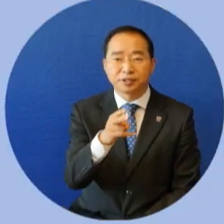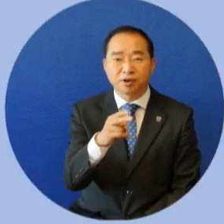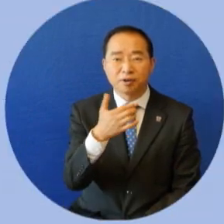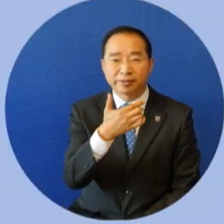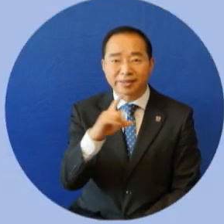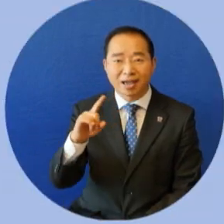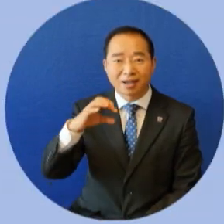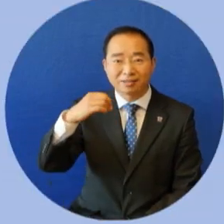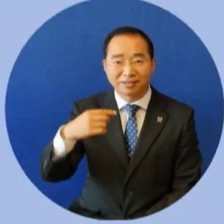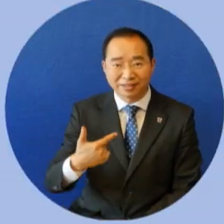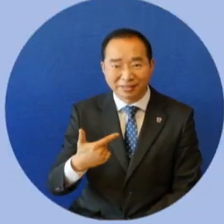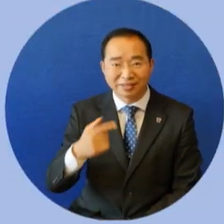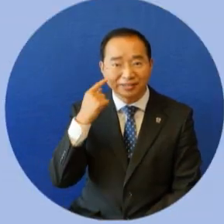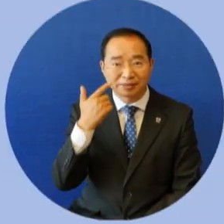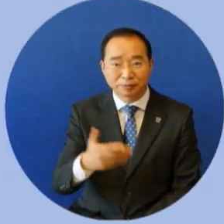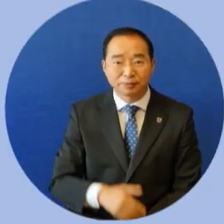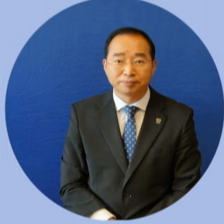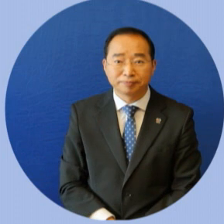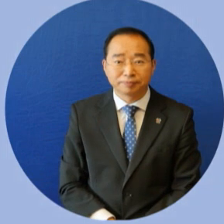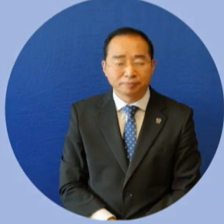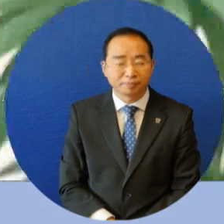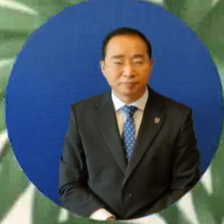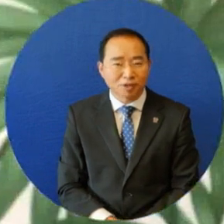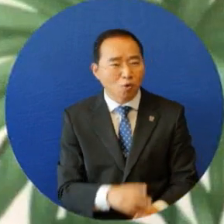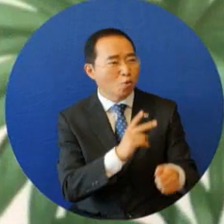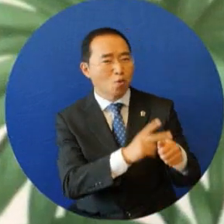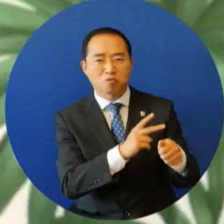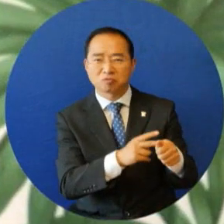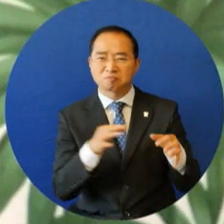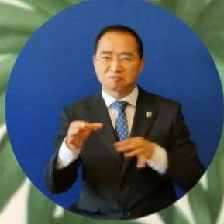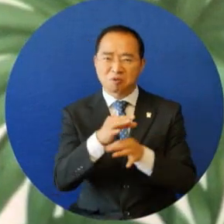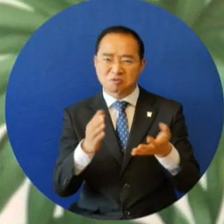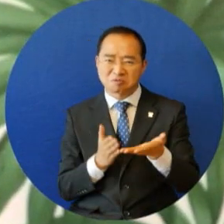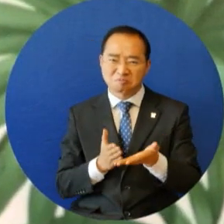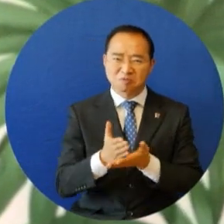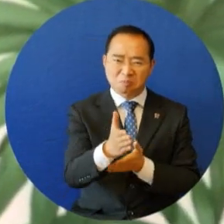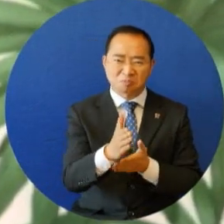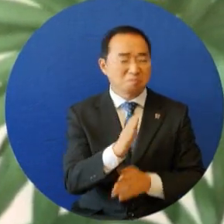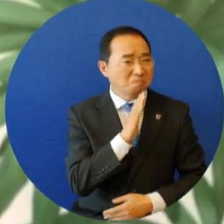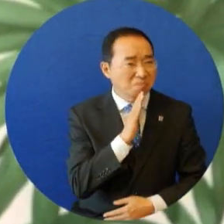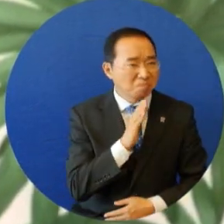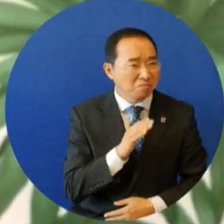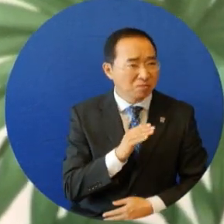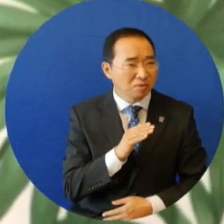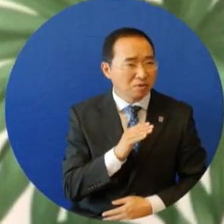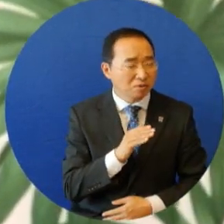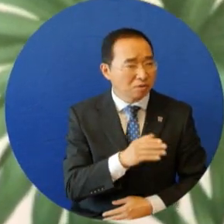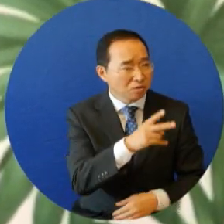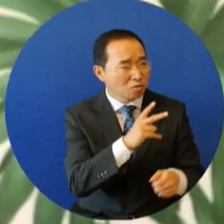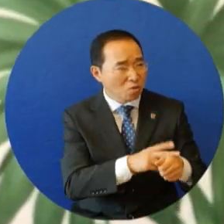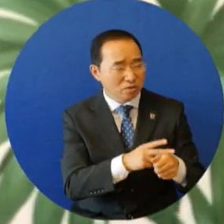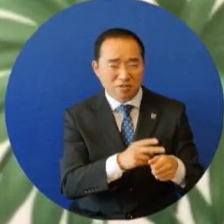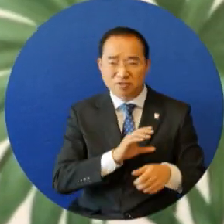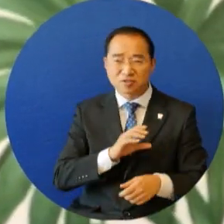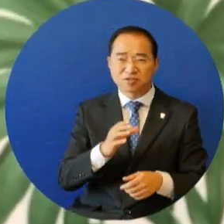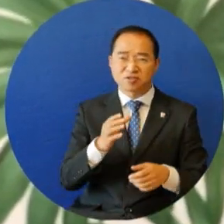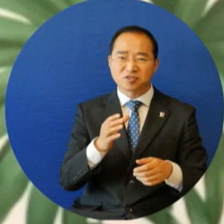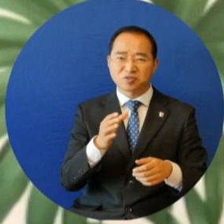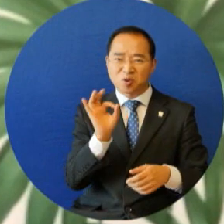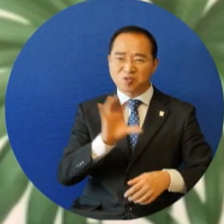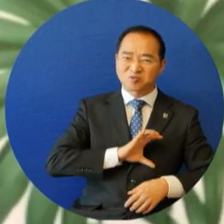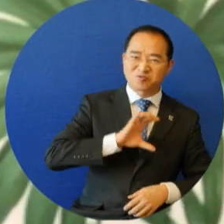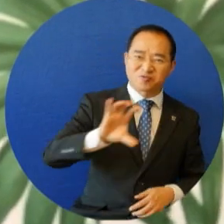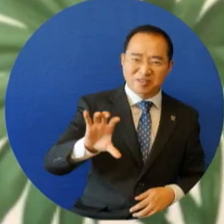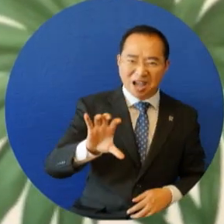다음은 여나은 씨의 질문입니다. 교수님은 경제 전문가시잖아요. 그런데 교수님도 투자를